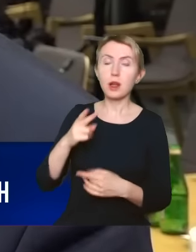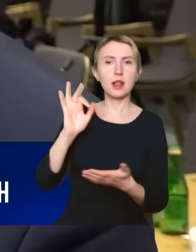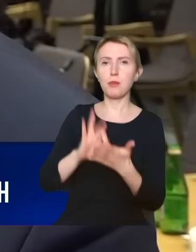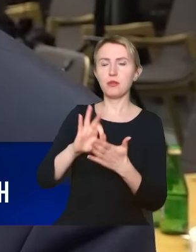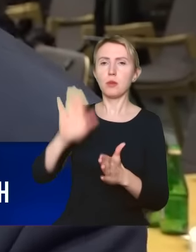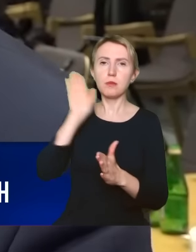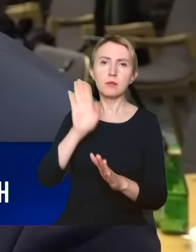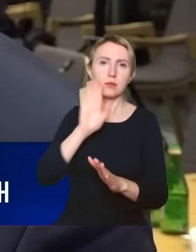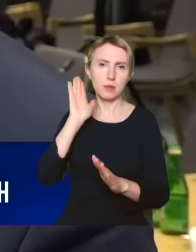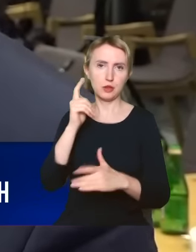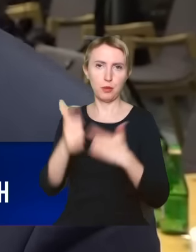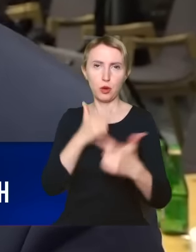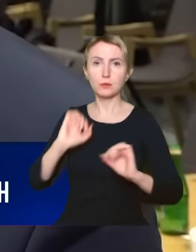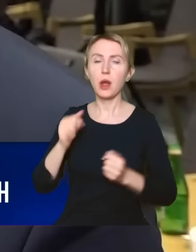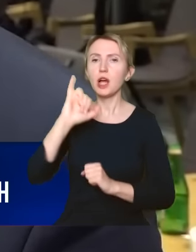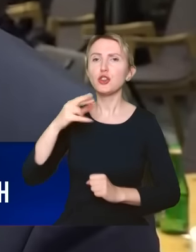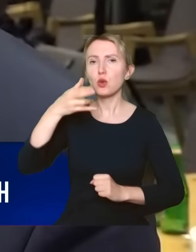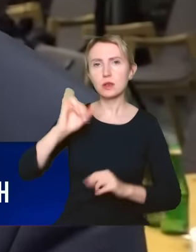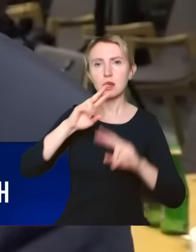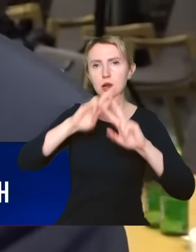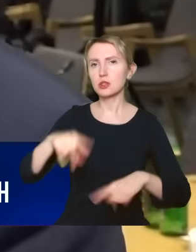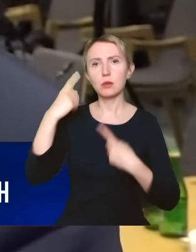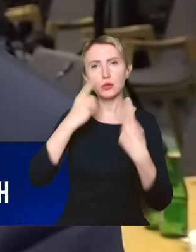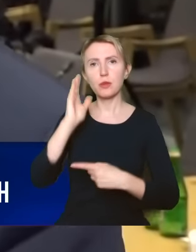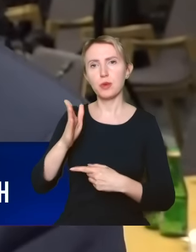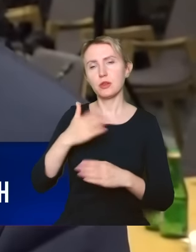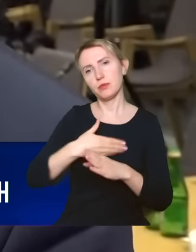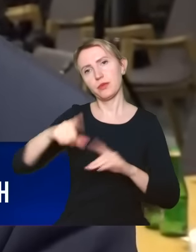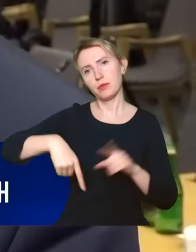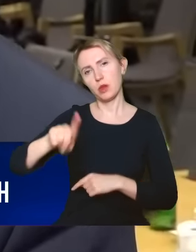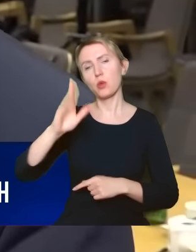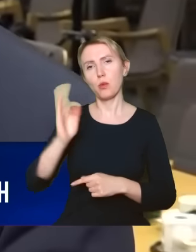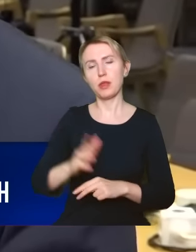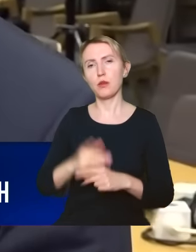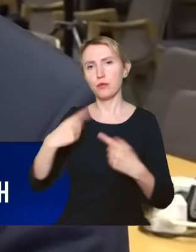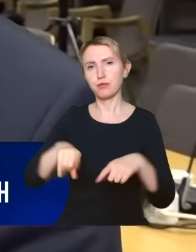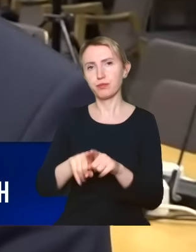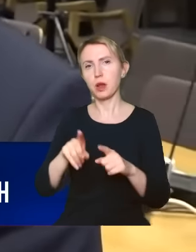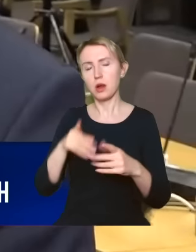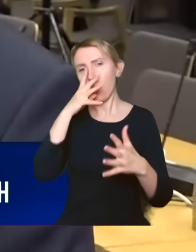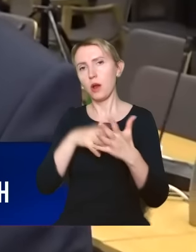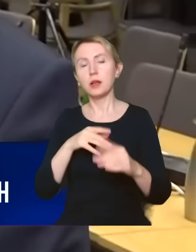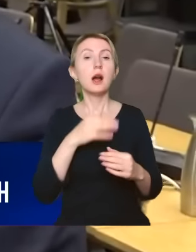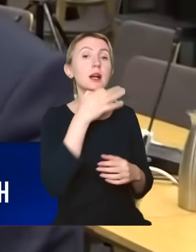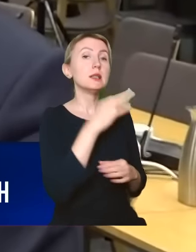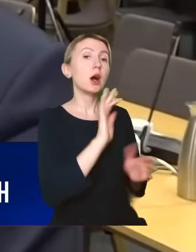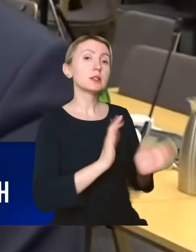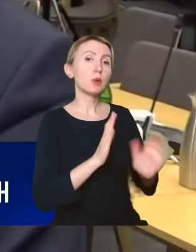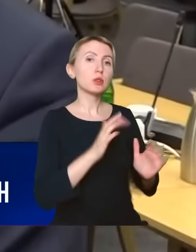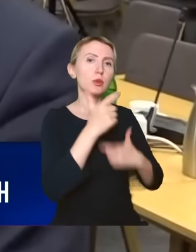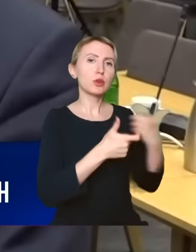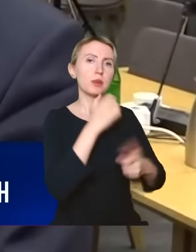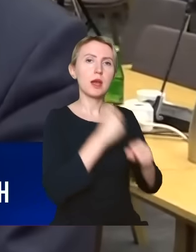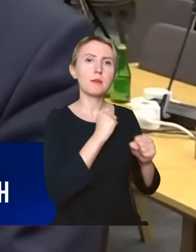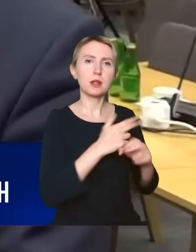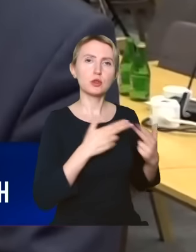te działania Jońskiego i reszty, no myślę, że też będą za jakiś czas rozliczone. To jeszcze z pana zapytam o sposób prowadzenia prac